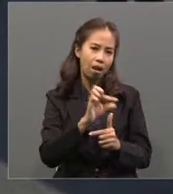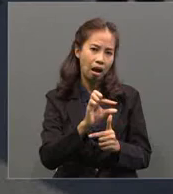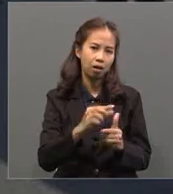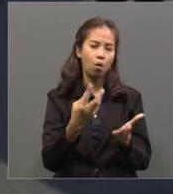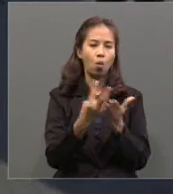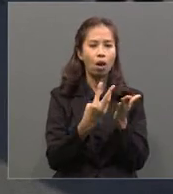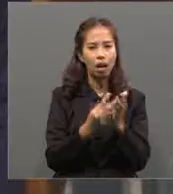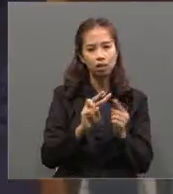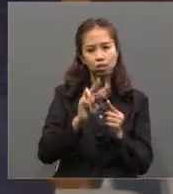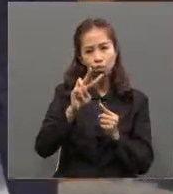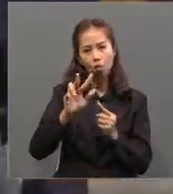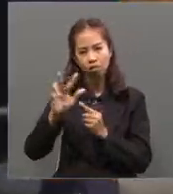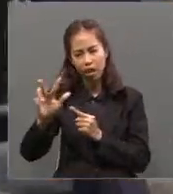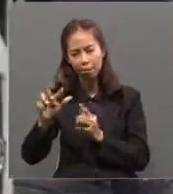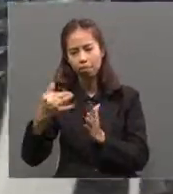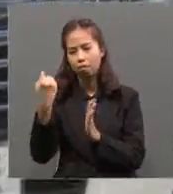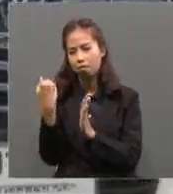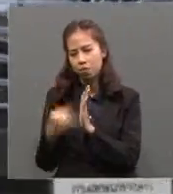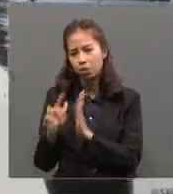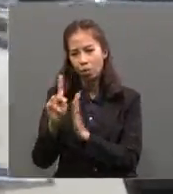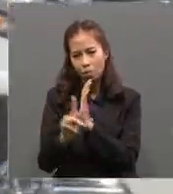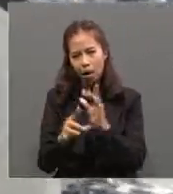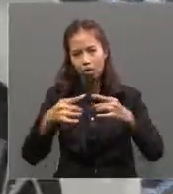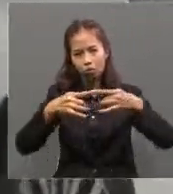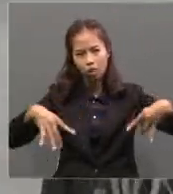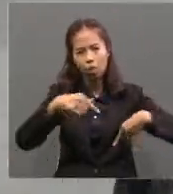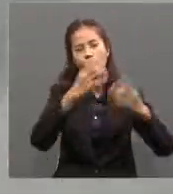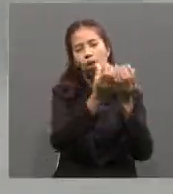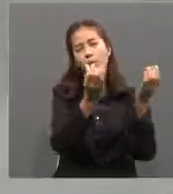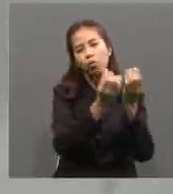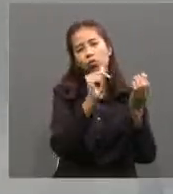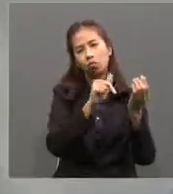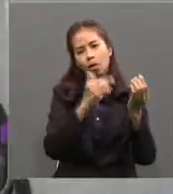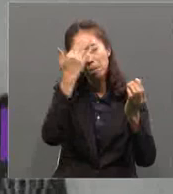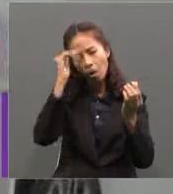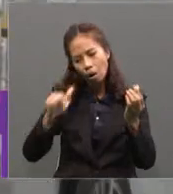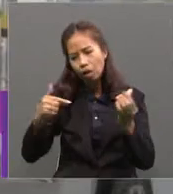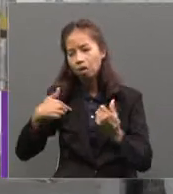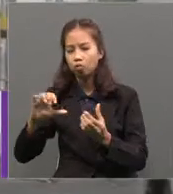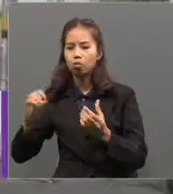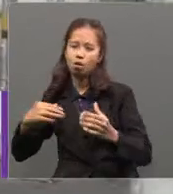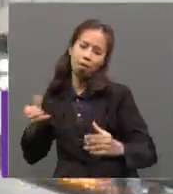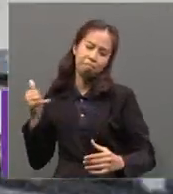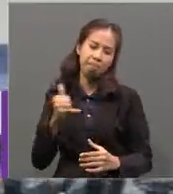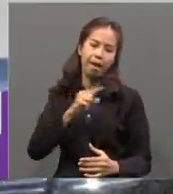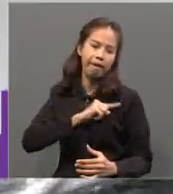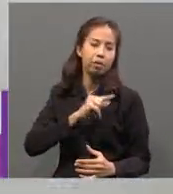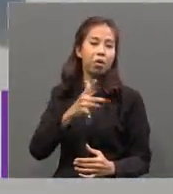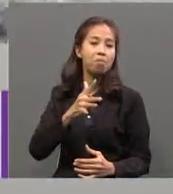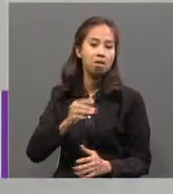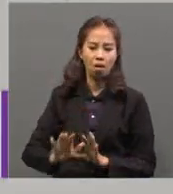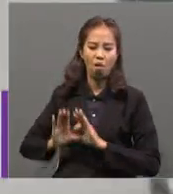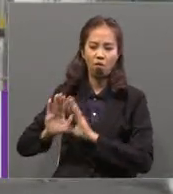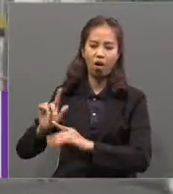ไม่ถูกต้องตามรัฐธรรมนูญเข้าข่ายปฏิบัติหน้าที่หรือละเว้นการปฏิบัติหน้าที่หรือใช้อำนาจในตำแหน่งหน้าที่